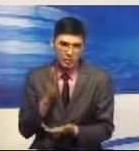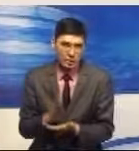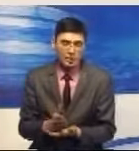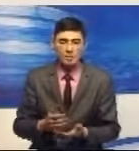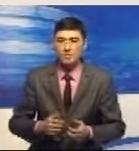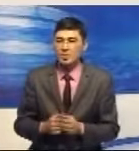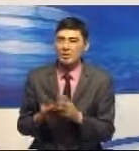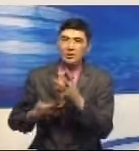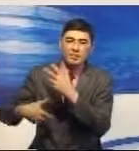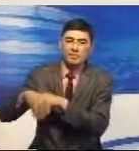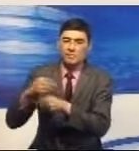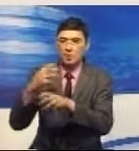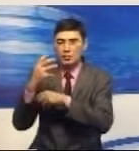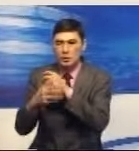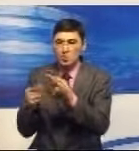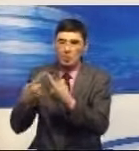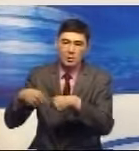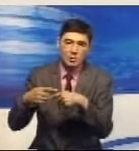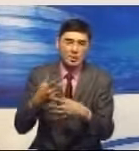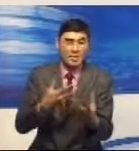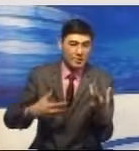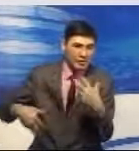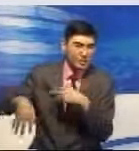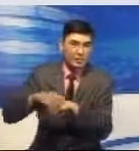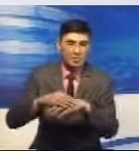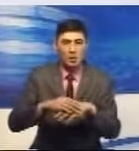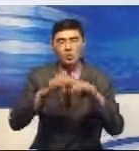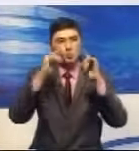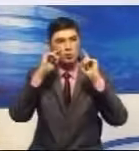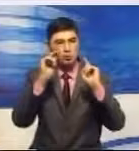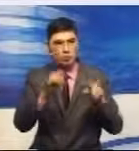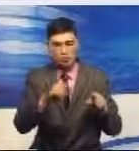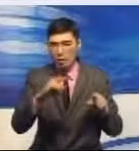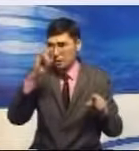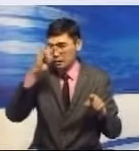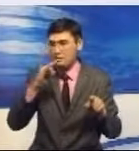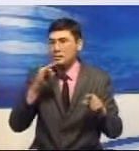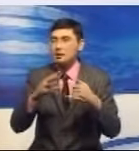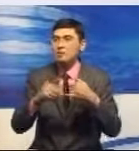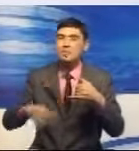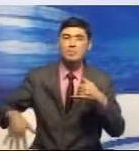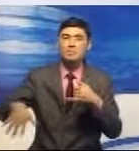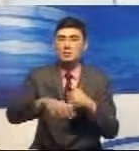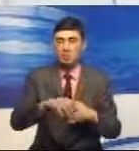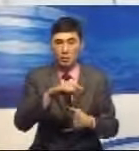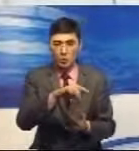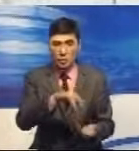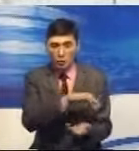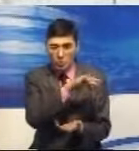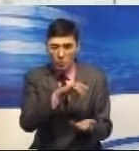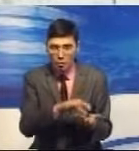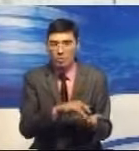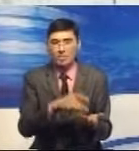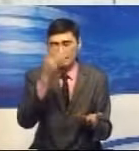ұйымдардың өкілдері бас қосатын Астана күллі қазақ жұртының алтын бесігі, дейді жастар. Бұл акция елордамыздың